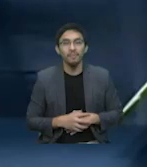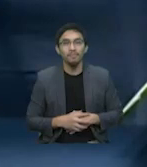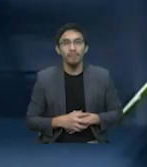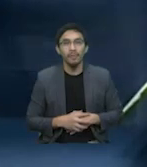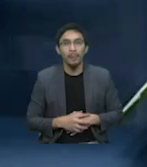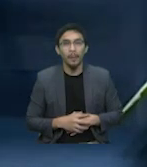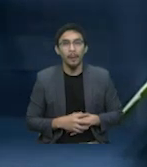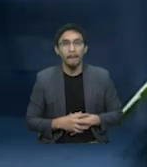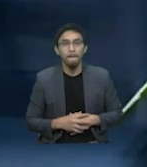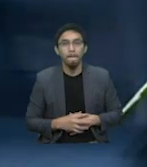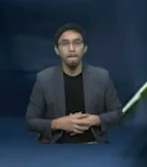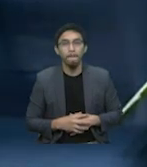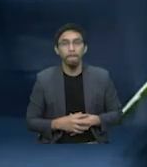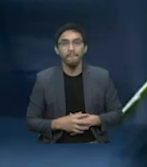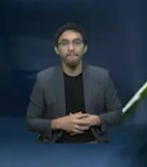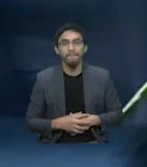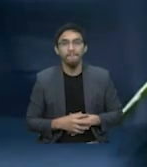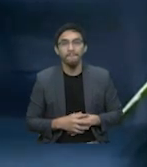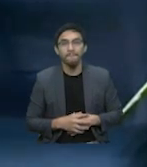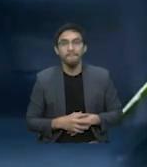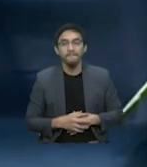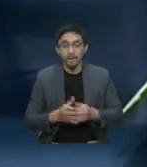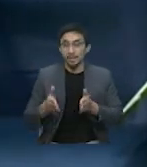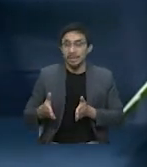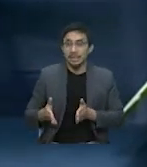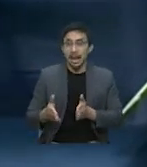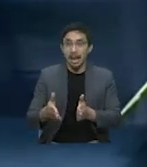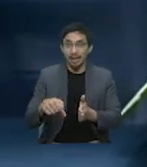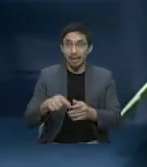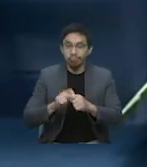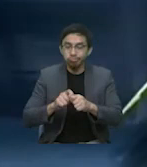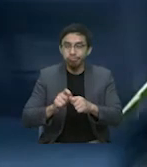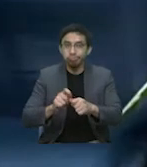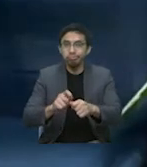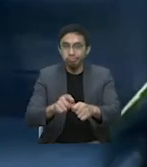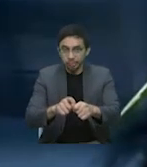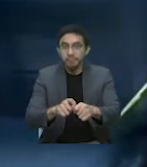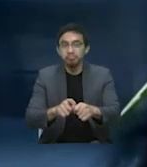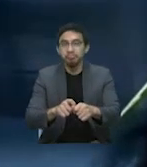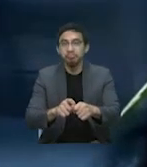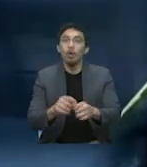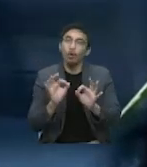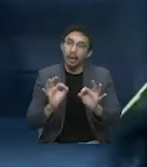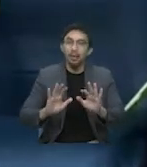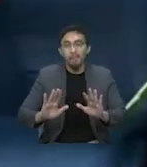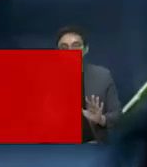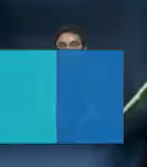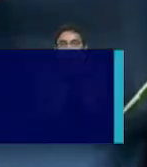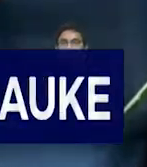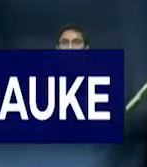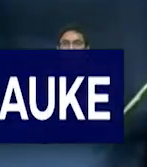dibangun mesti diikuti dengan menciptakan pusat pertumbuhan ekonomi di